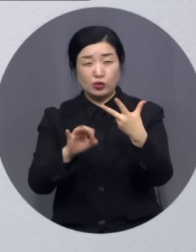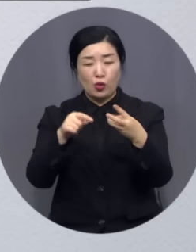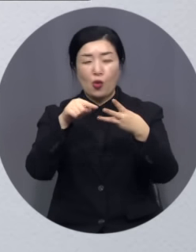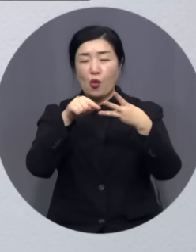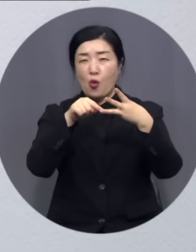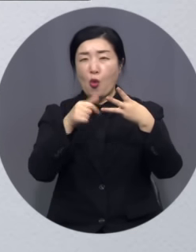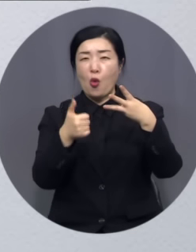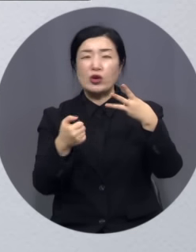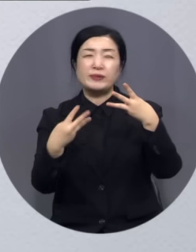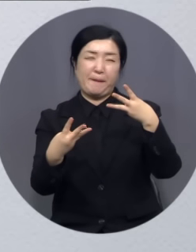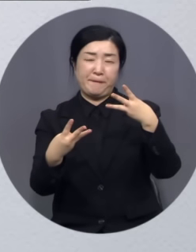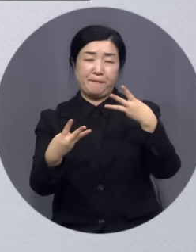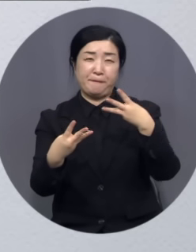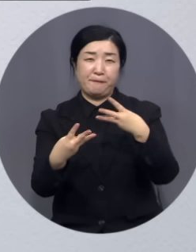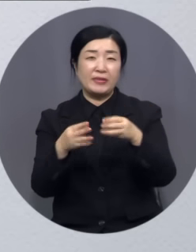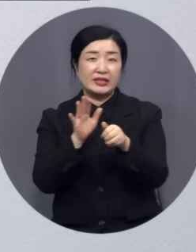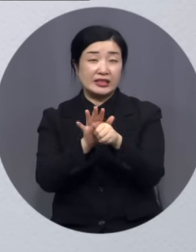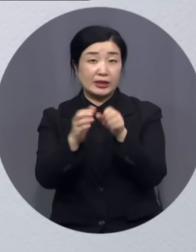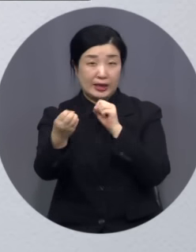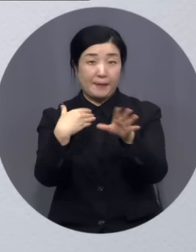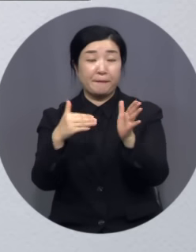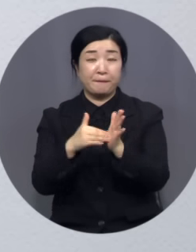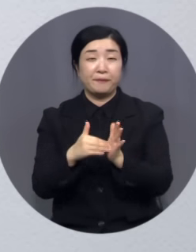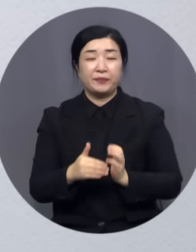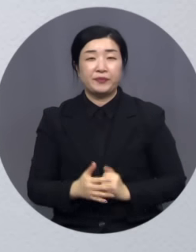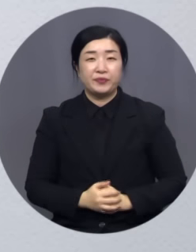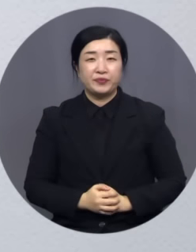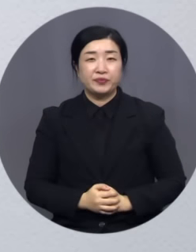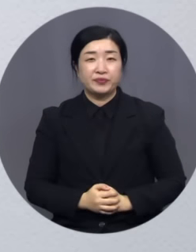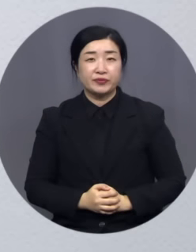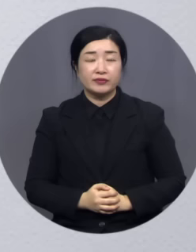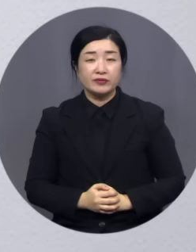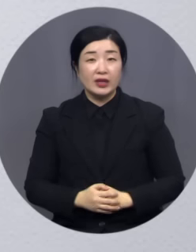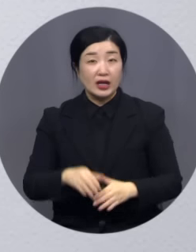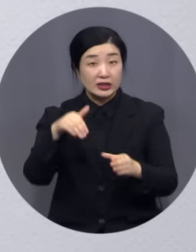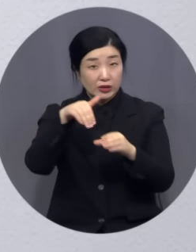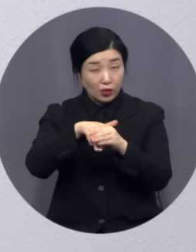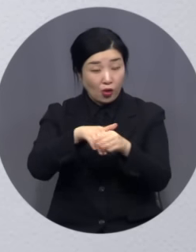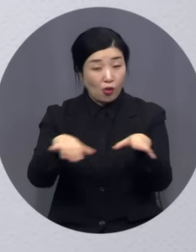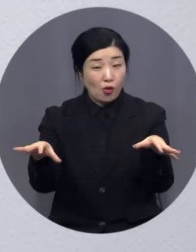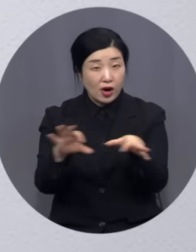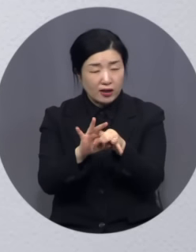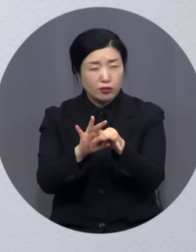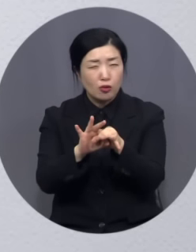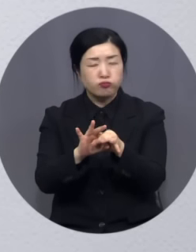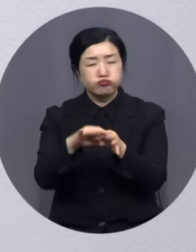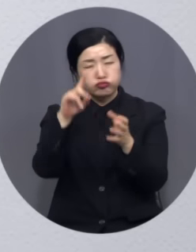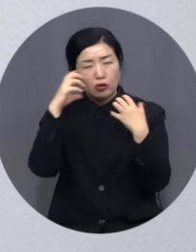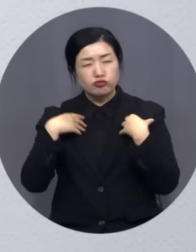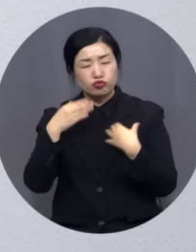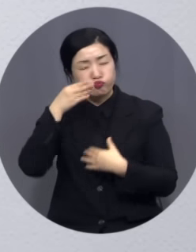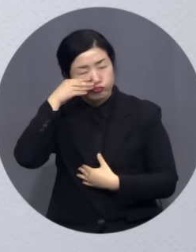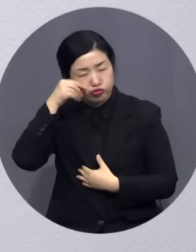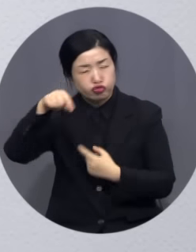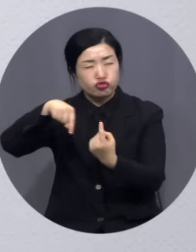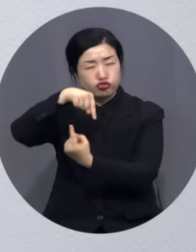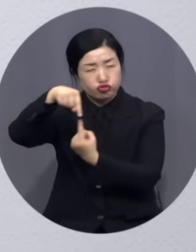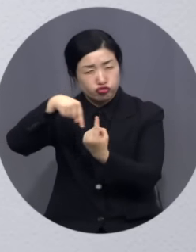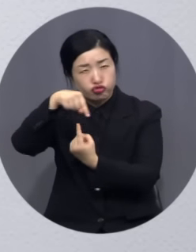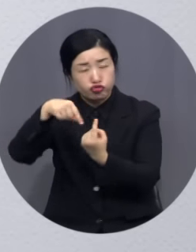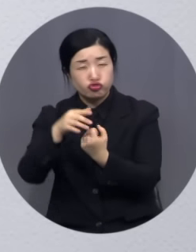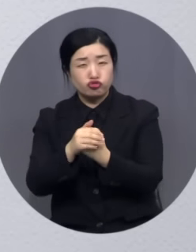지지하겠다 계속 지지하겠다고 응답했습니다 총선에 대한 인식은 안정적인 국정운영을 위해 여당 후보가